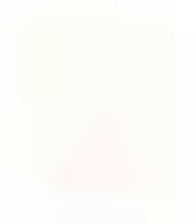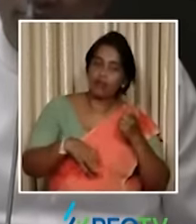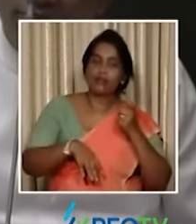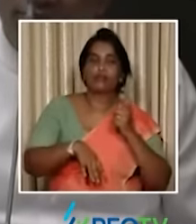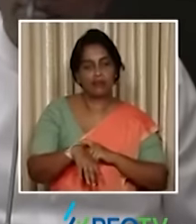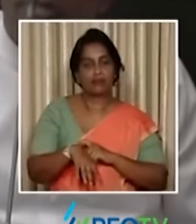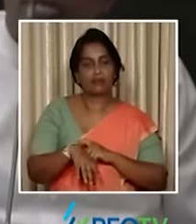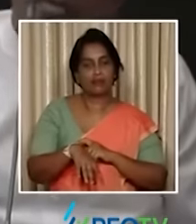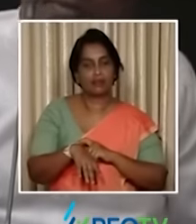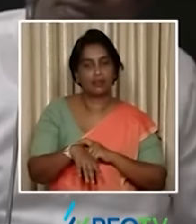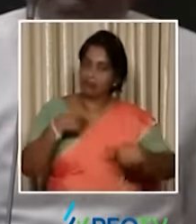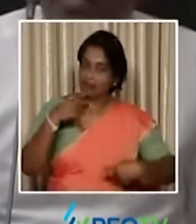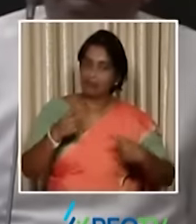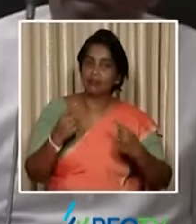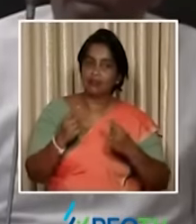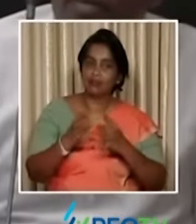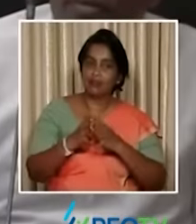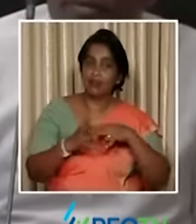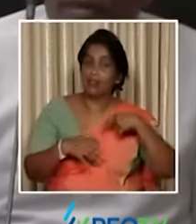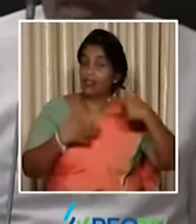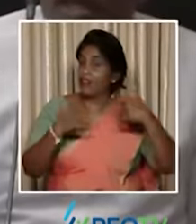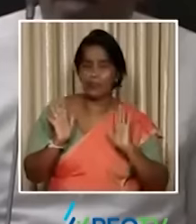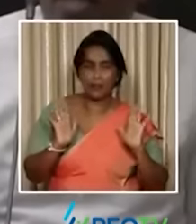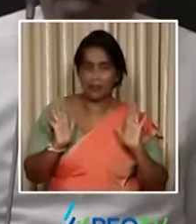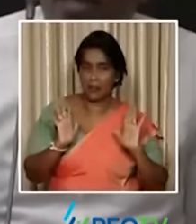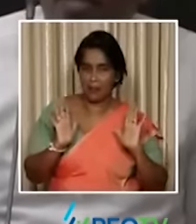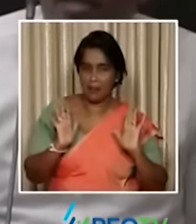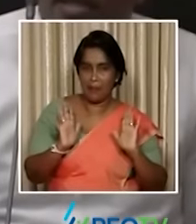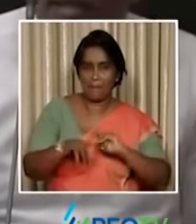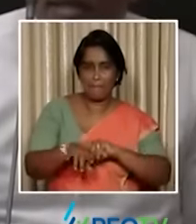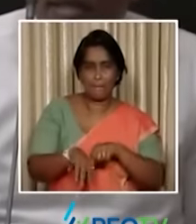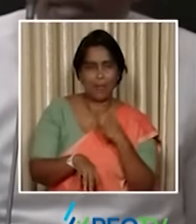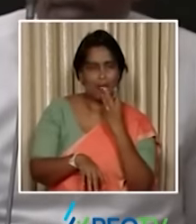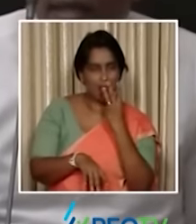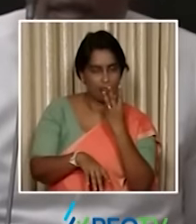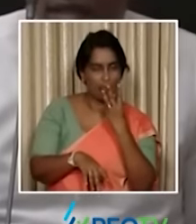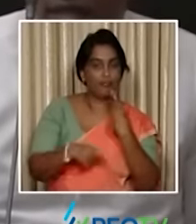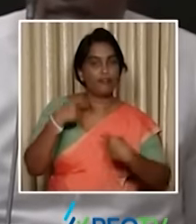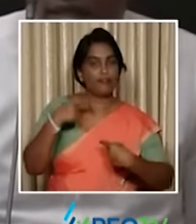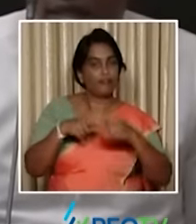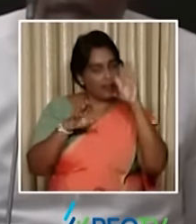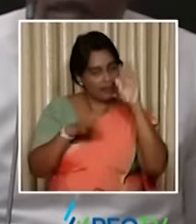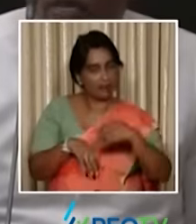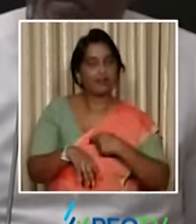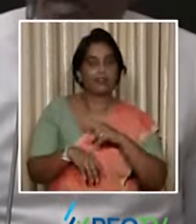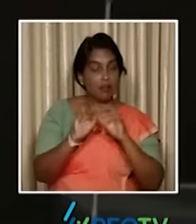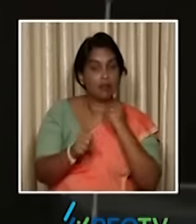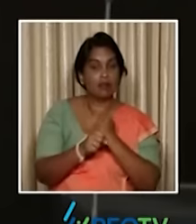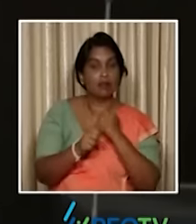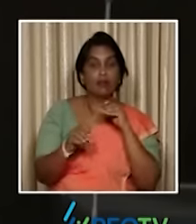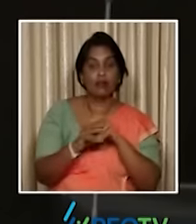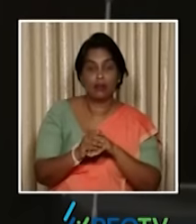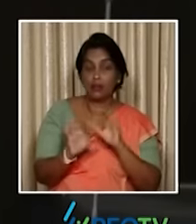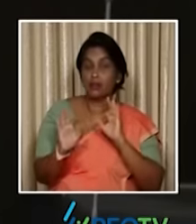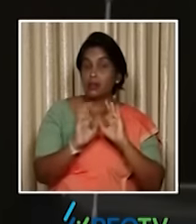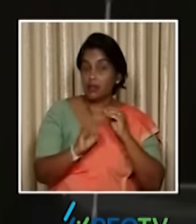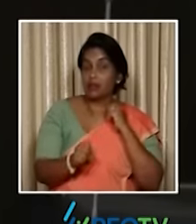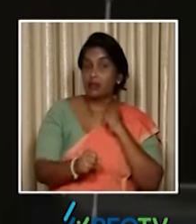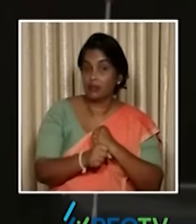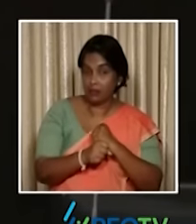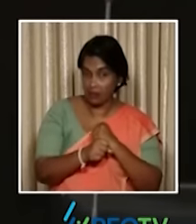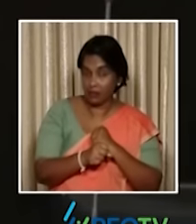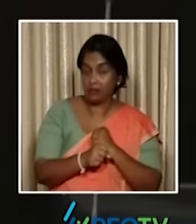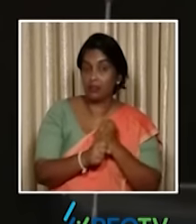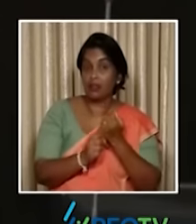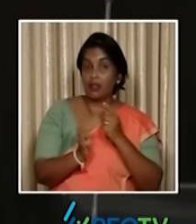වෙලාවක තමුන් සමග දවස් 7ක් ඕනේ නැහැ. එක පැය තුනක් විවාදයකට එන්න කියලා මං ආරාධනය කරනවා. යහපාලන ආණ්ඩුවක්